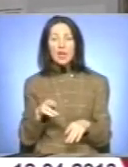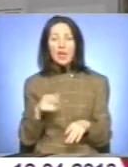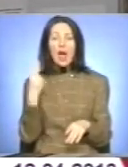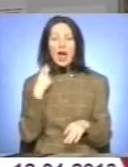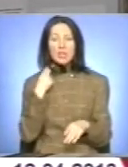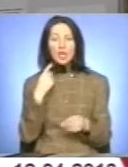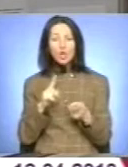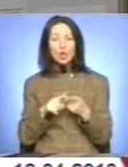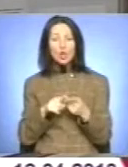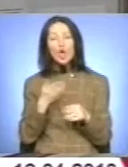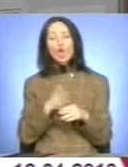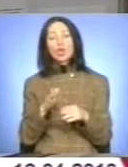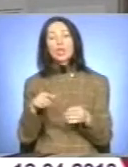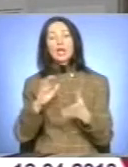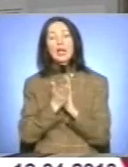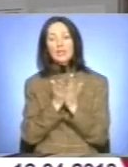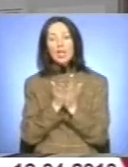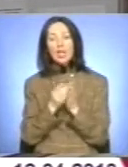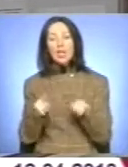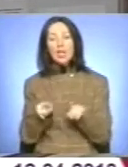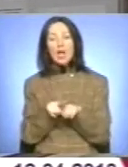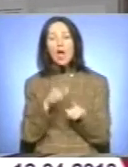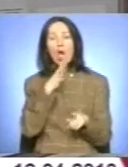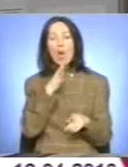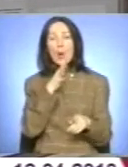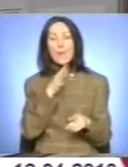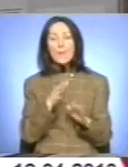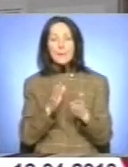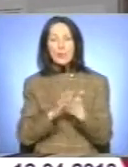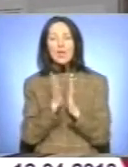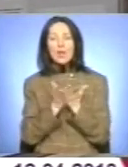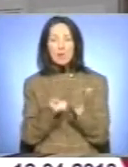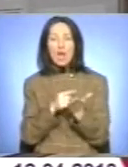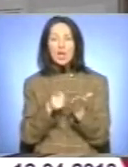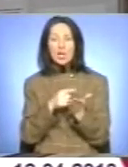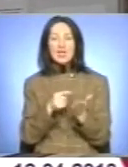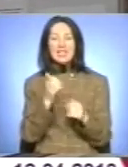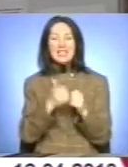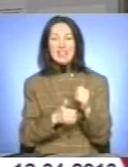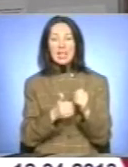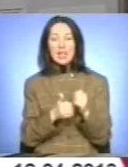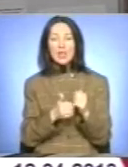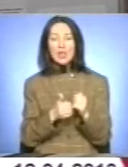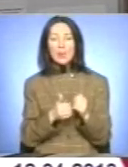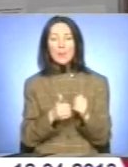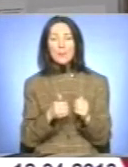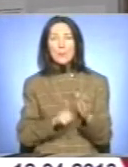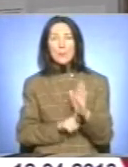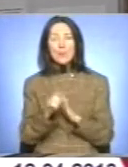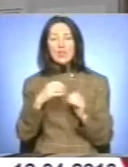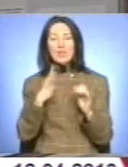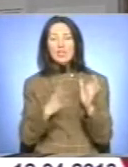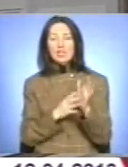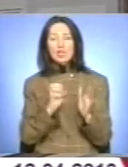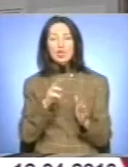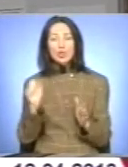– це представлені книги та періодичні видання з середини, починаючи 19 століття і